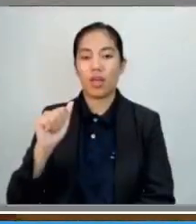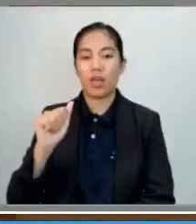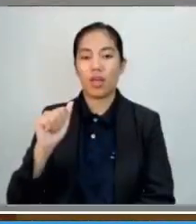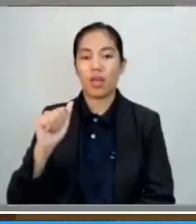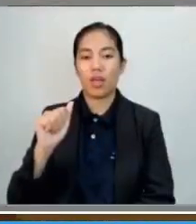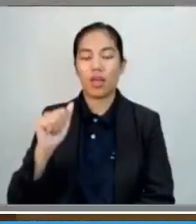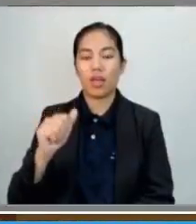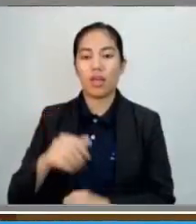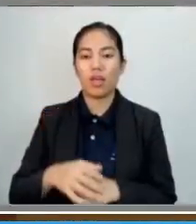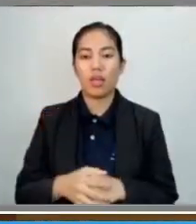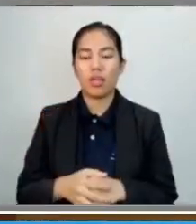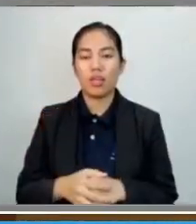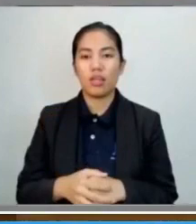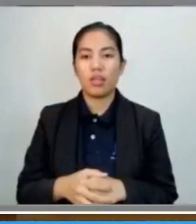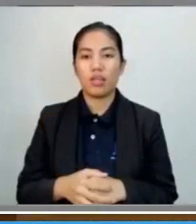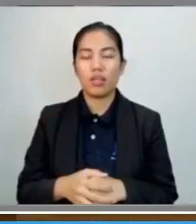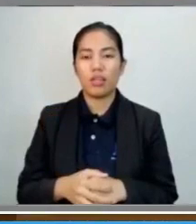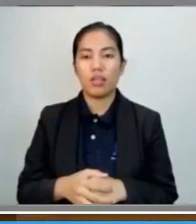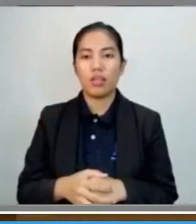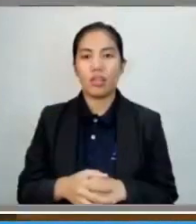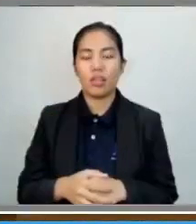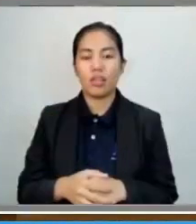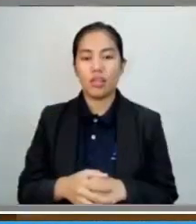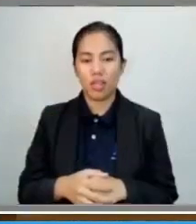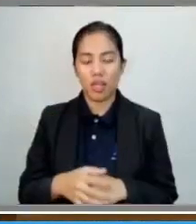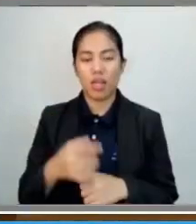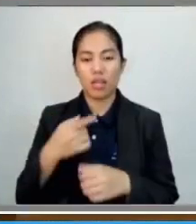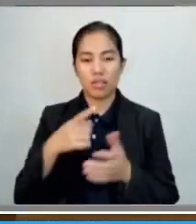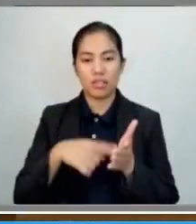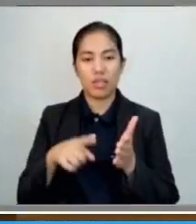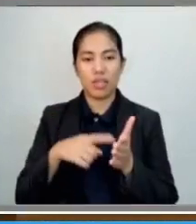iba't ibang mga reports.